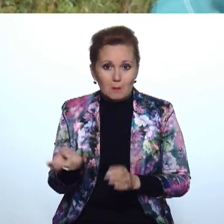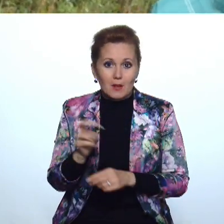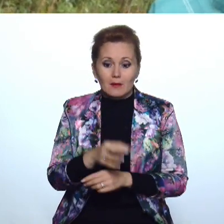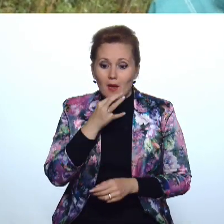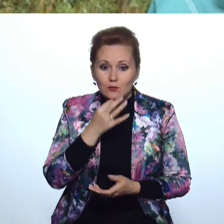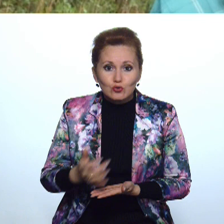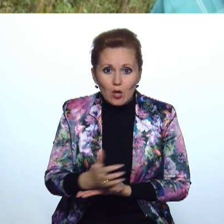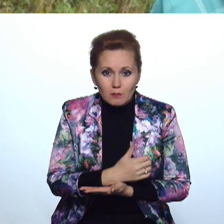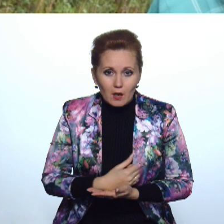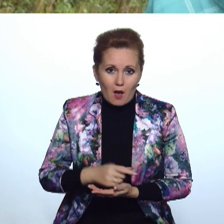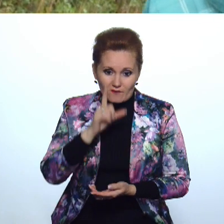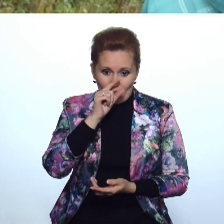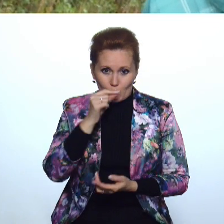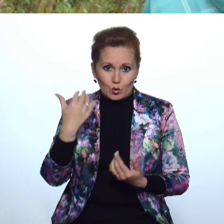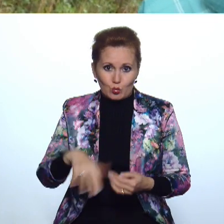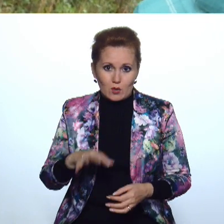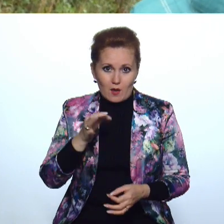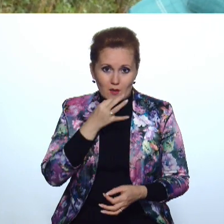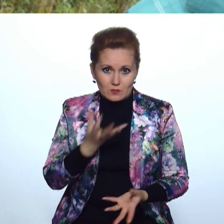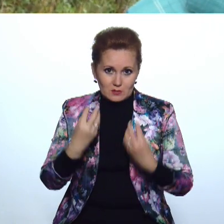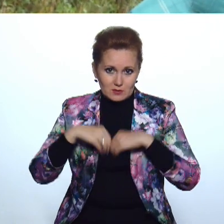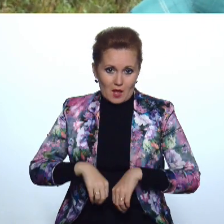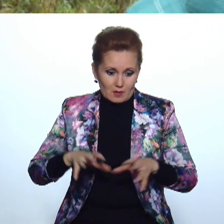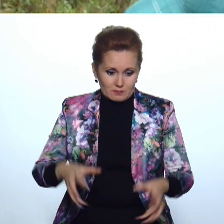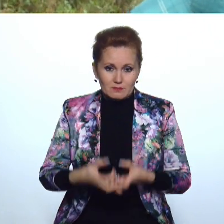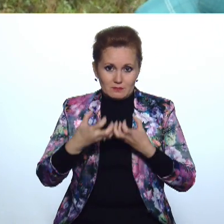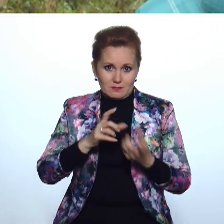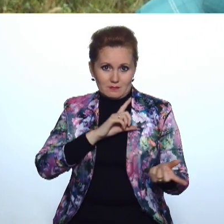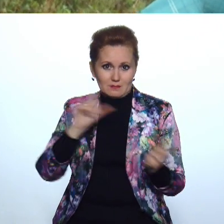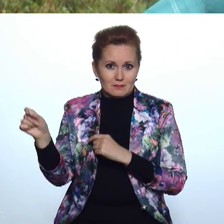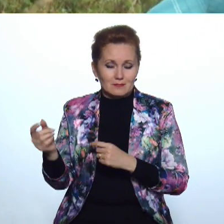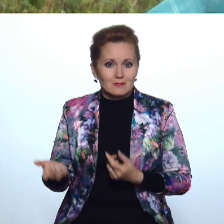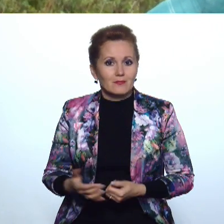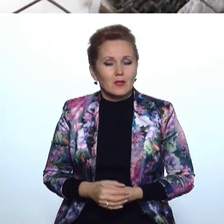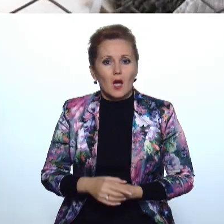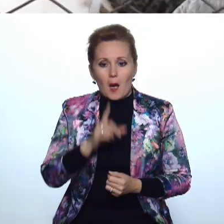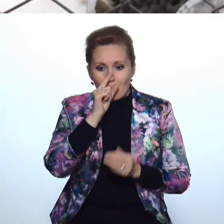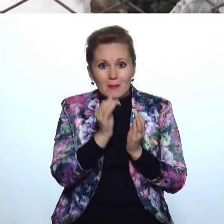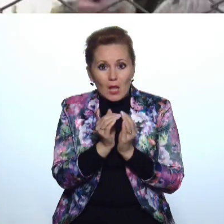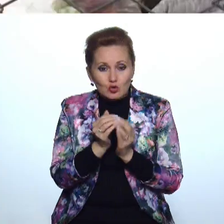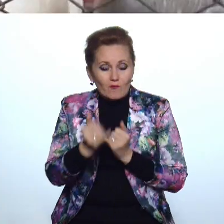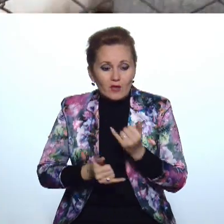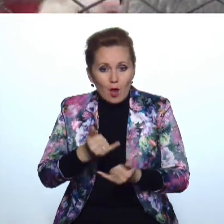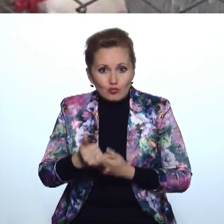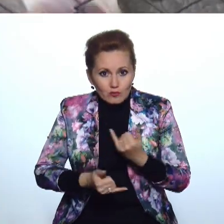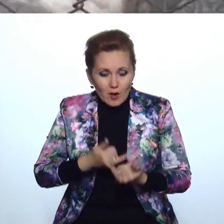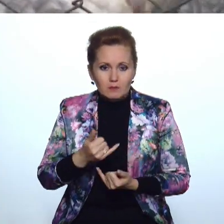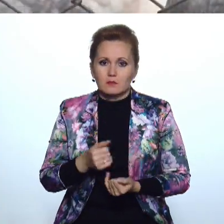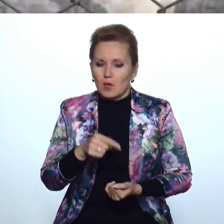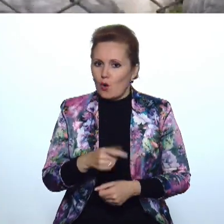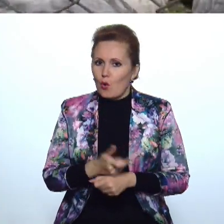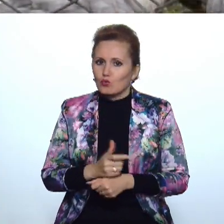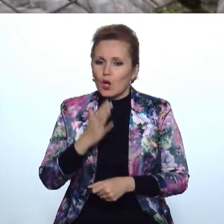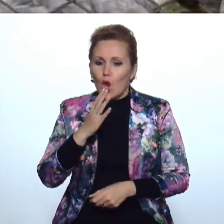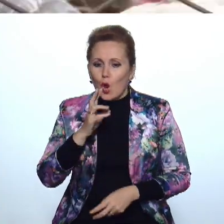за яичками, а вороны-то их уже сняли, они их уже унесли. Вот. А птенцов, когда выращиваешь, они